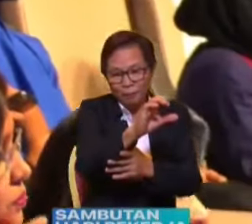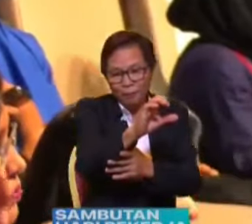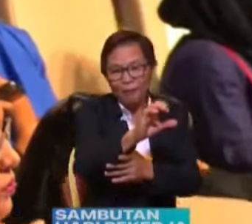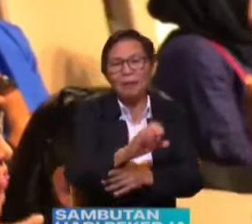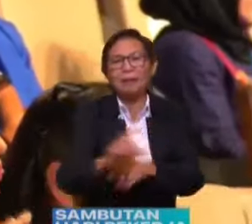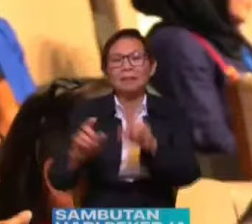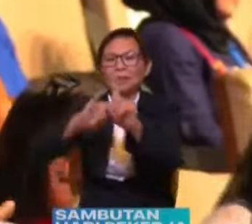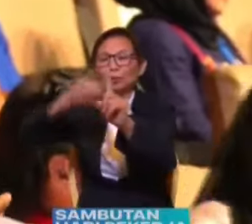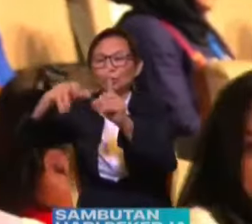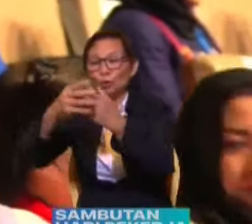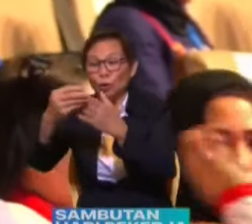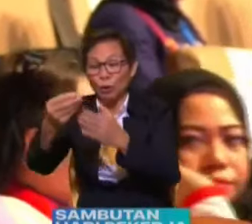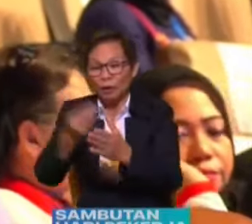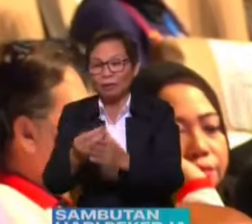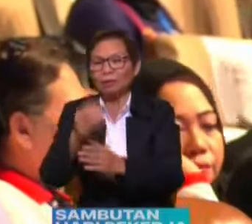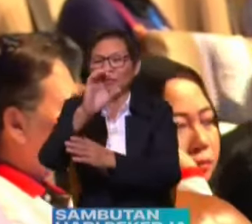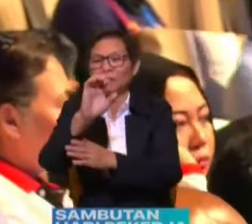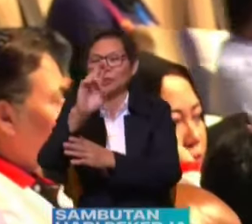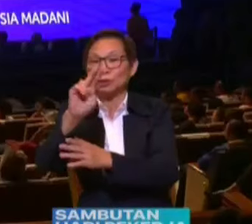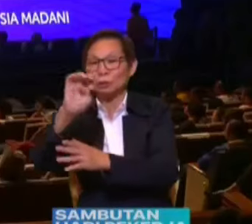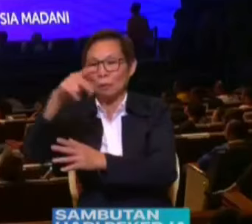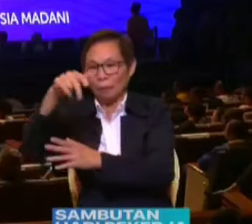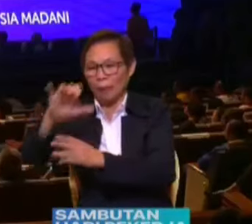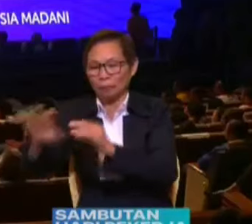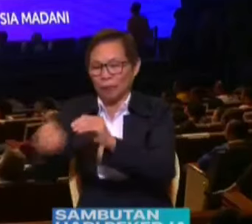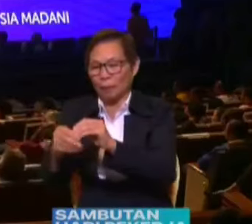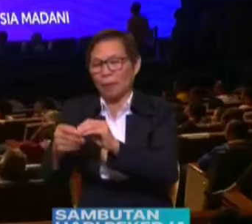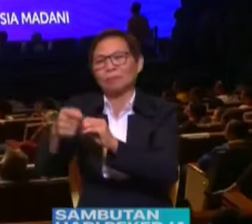dan RM1 juta kepada QPEX